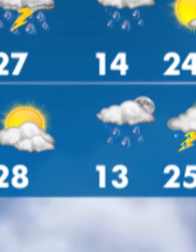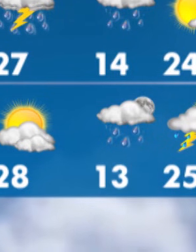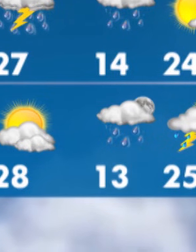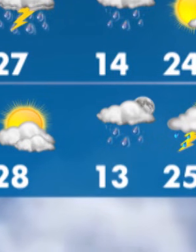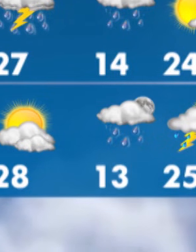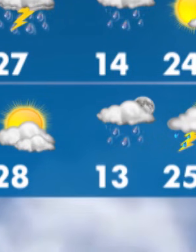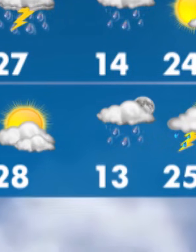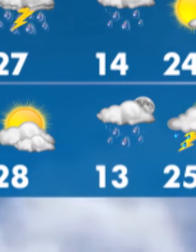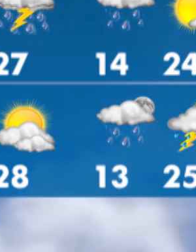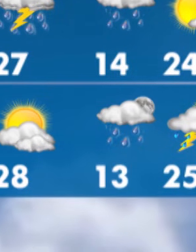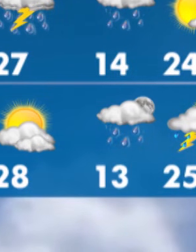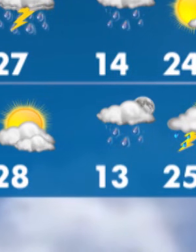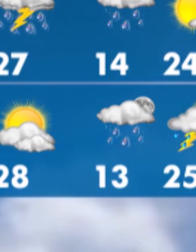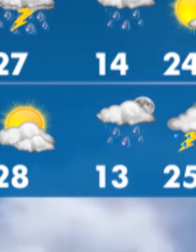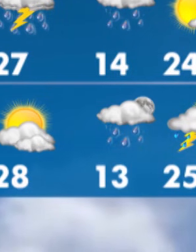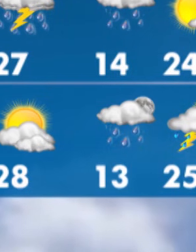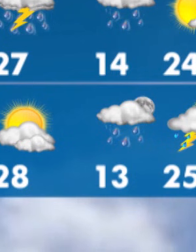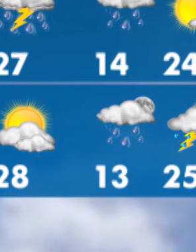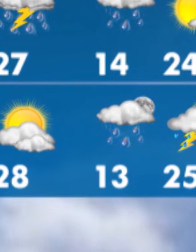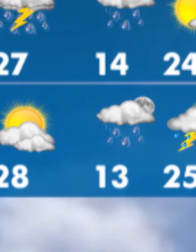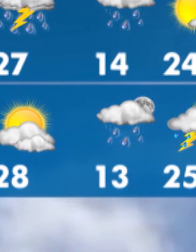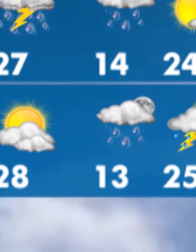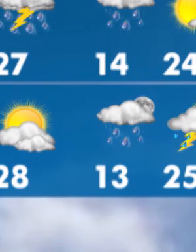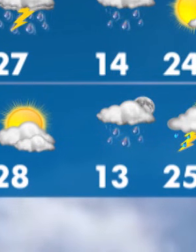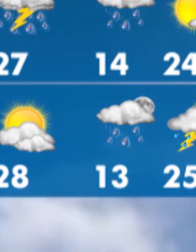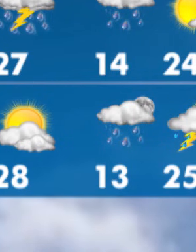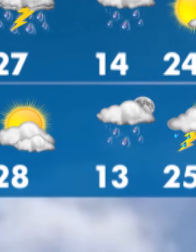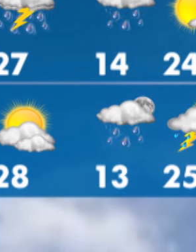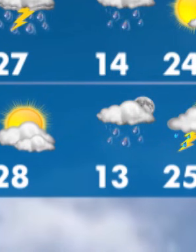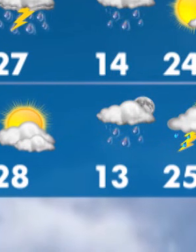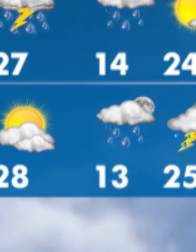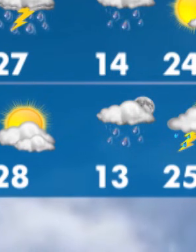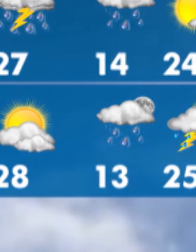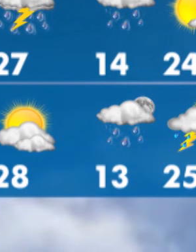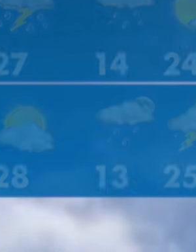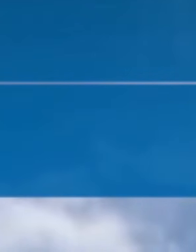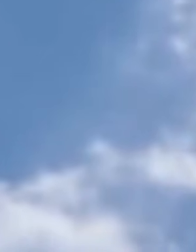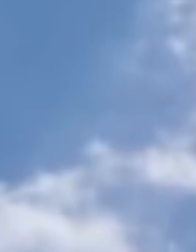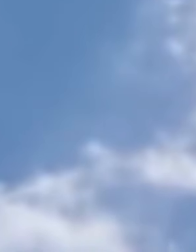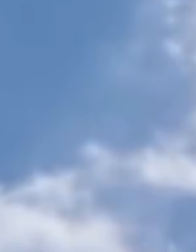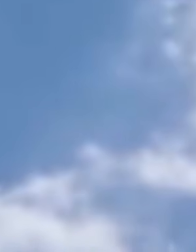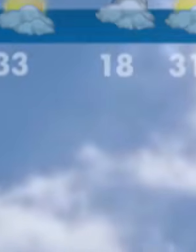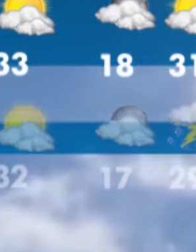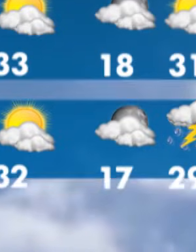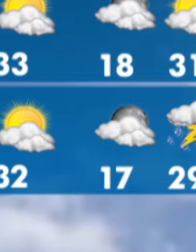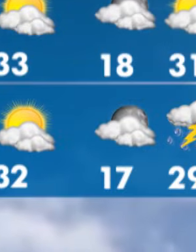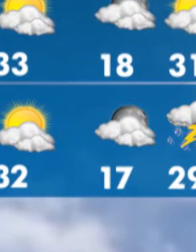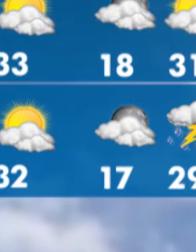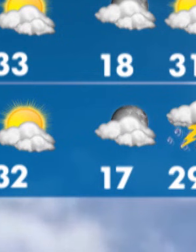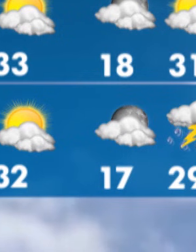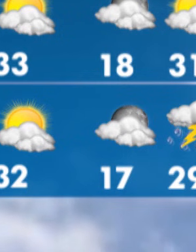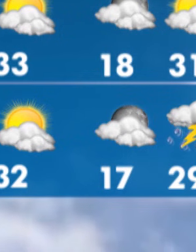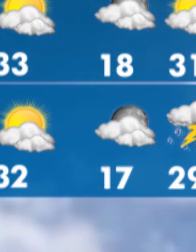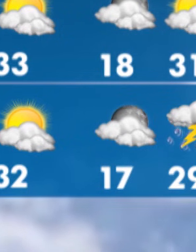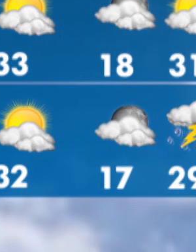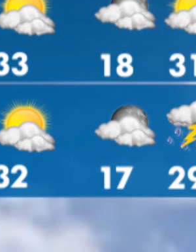13 өдөртөө 26 хэм дулаан. Багнуурт шөнө 12 өдөртөө 26 хэм дулаан. Чингис хаад